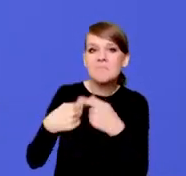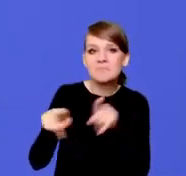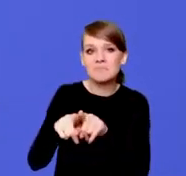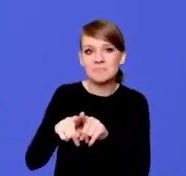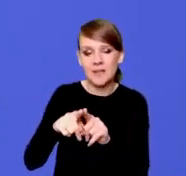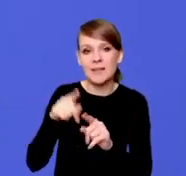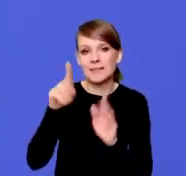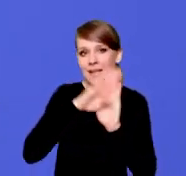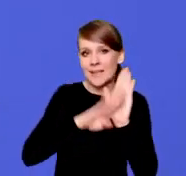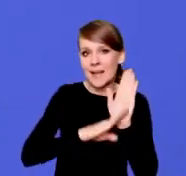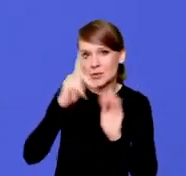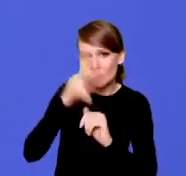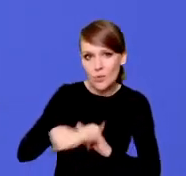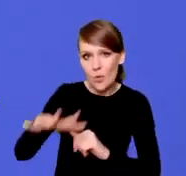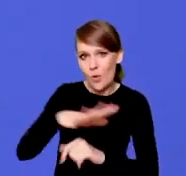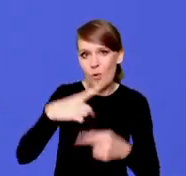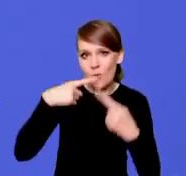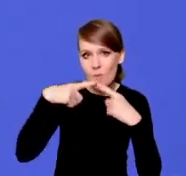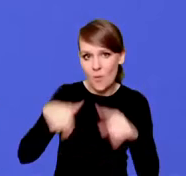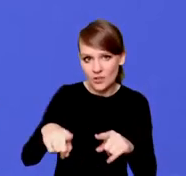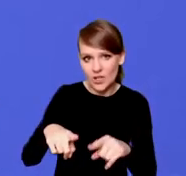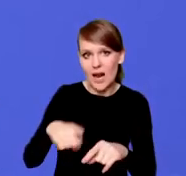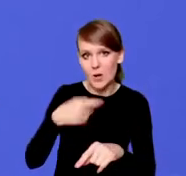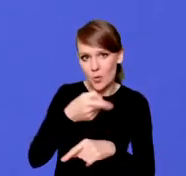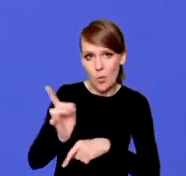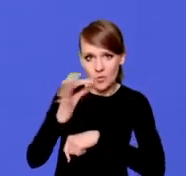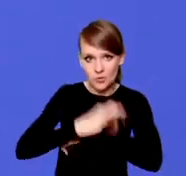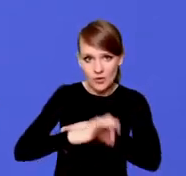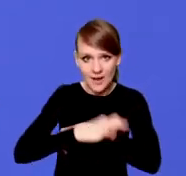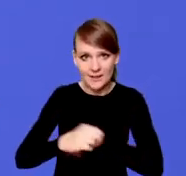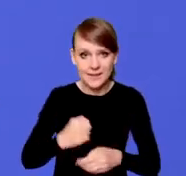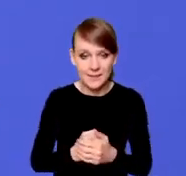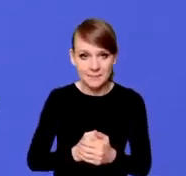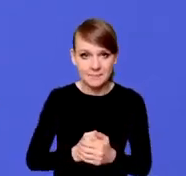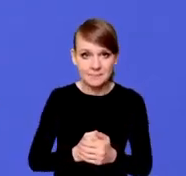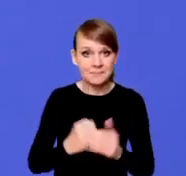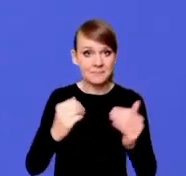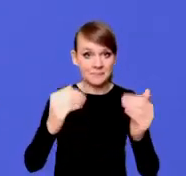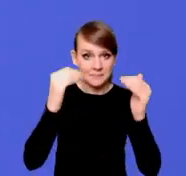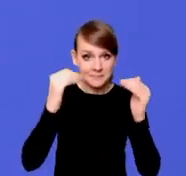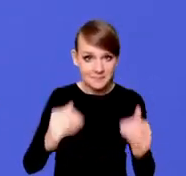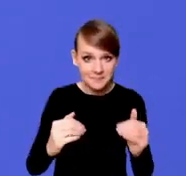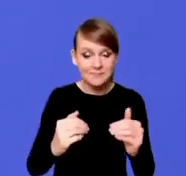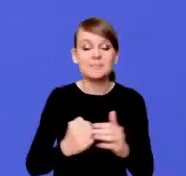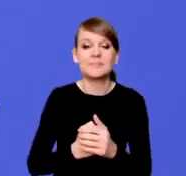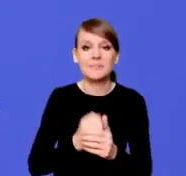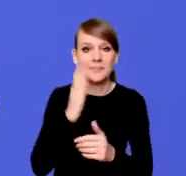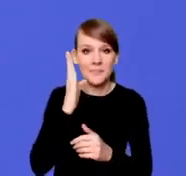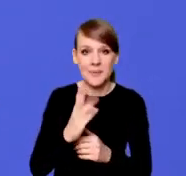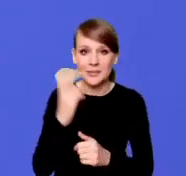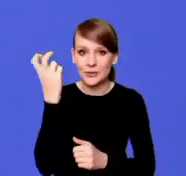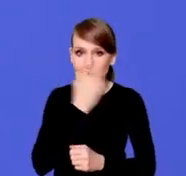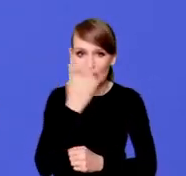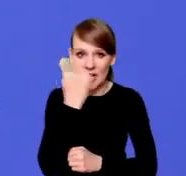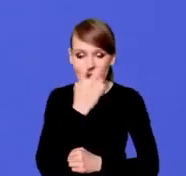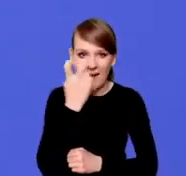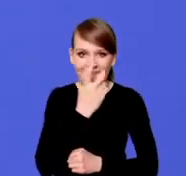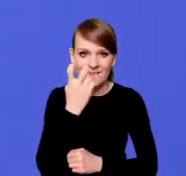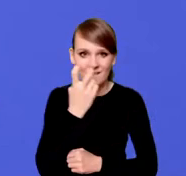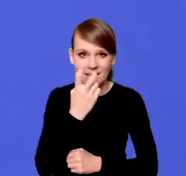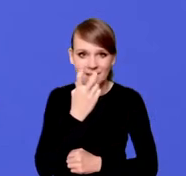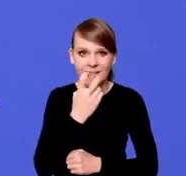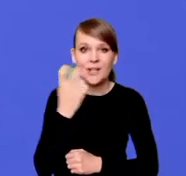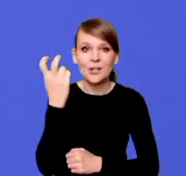odpowiedzialności uczelni. Natomiast następnie czeka Państwa bardzo ciekawy